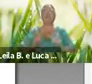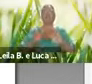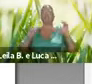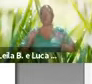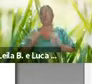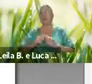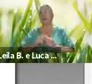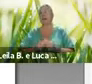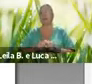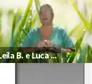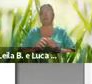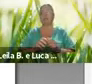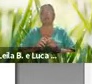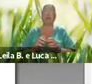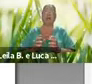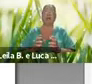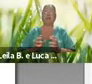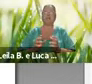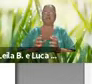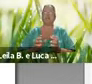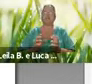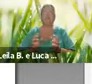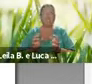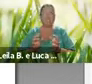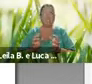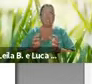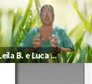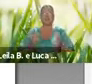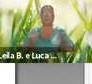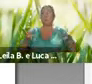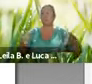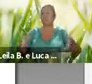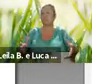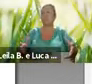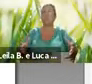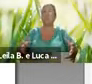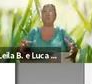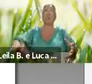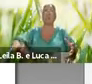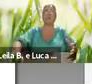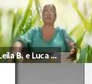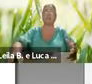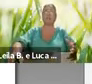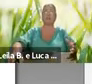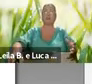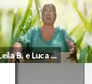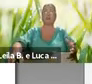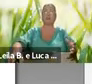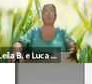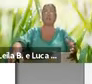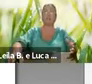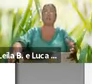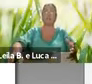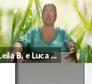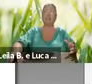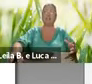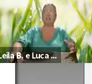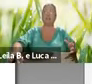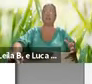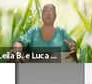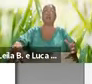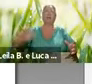Scorgendo la nostra curiosità, perché André Luiz ha detto cosa? Che cosa sto vedendo? Com'è questa roba che sto